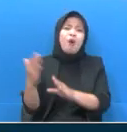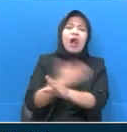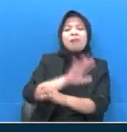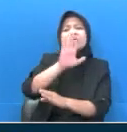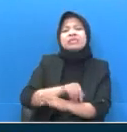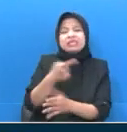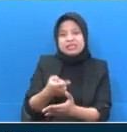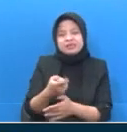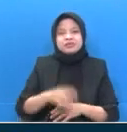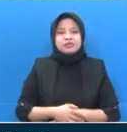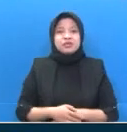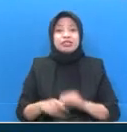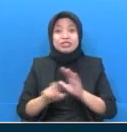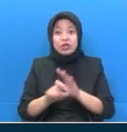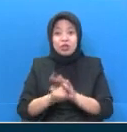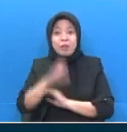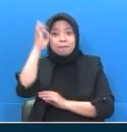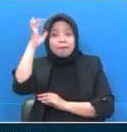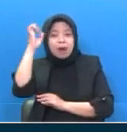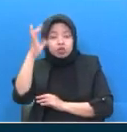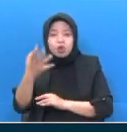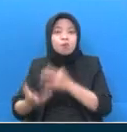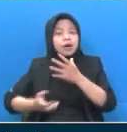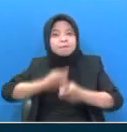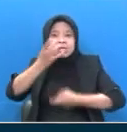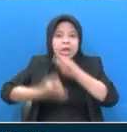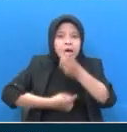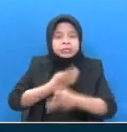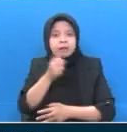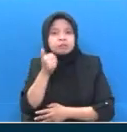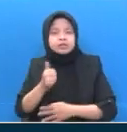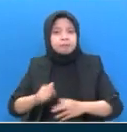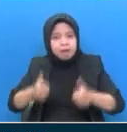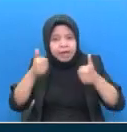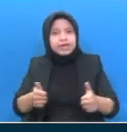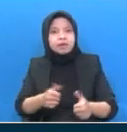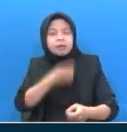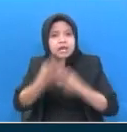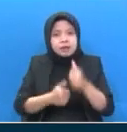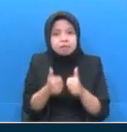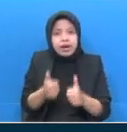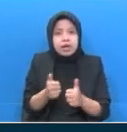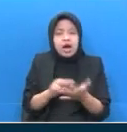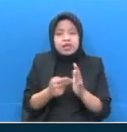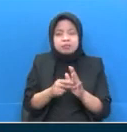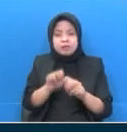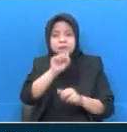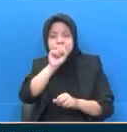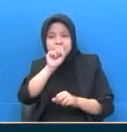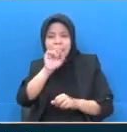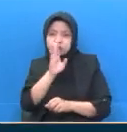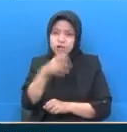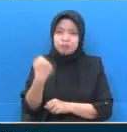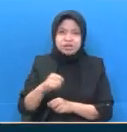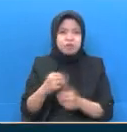sampai ini KRT itu bisa memberikan suatu keterangan yang baik, misalkan kalau tidak bisa membuka, motifnya belum